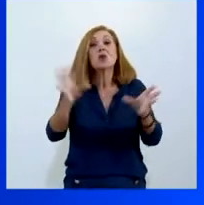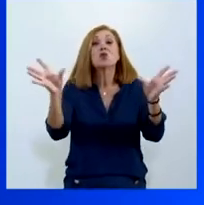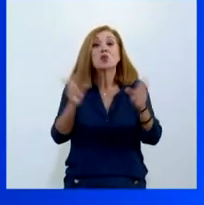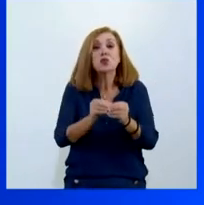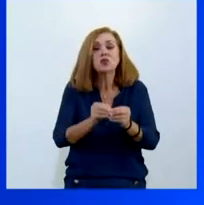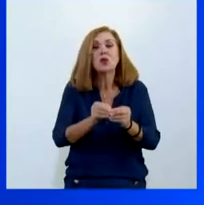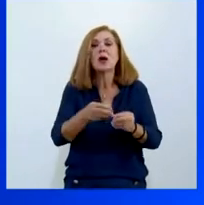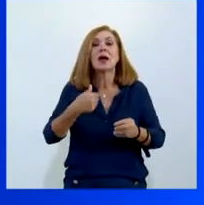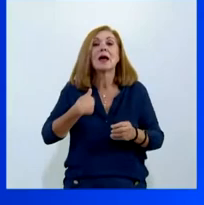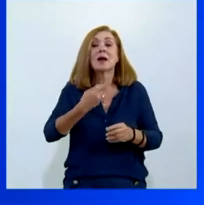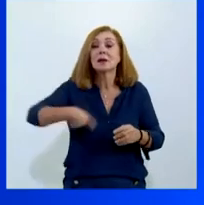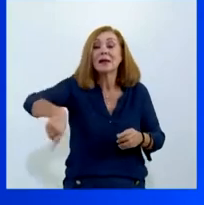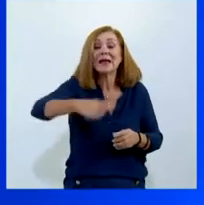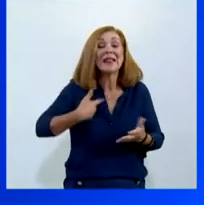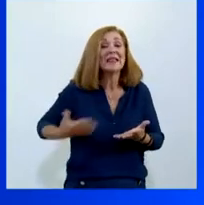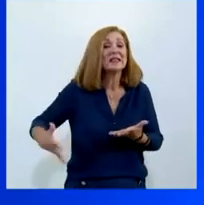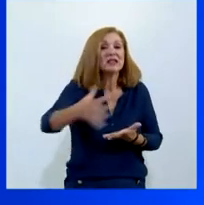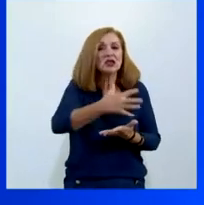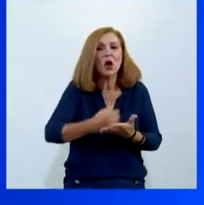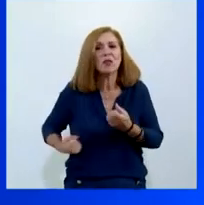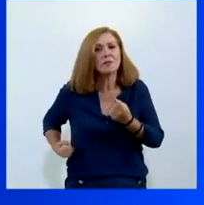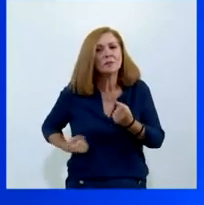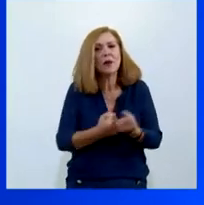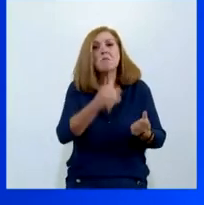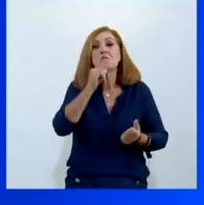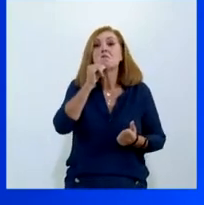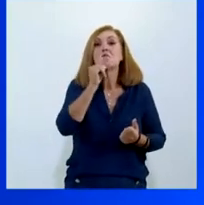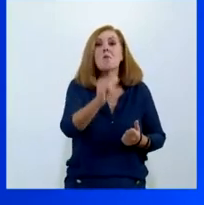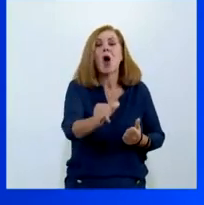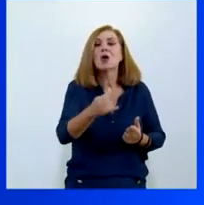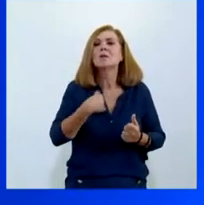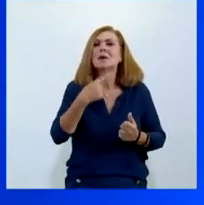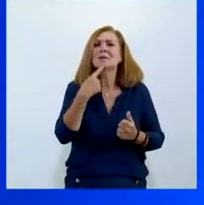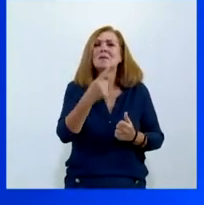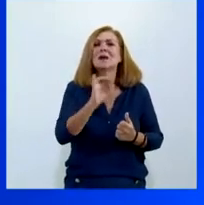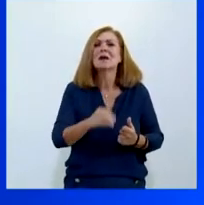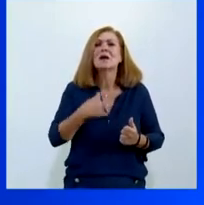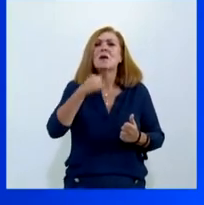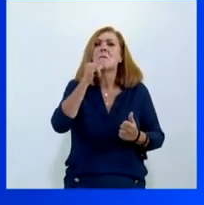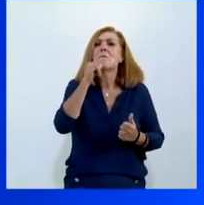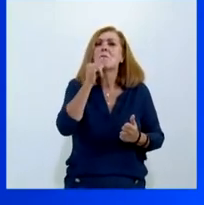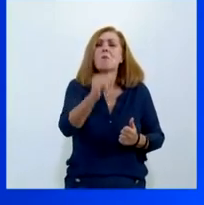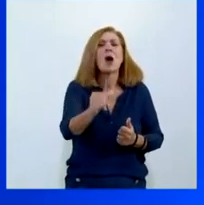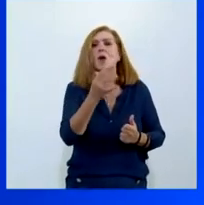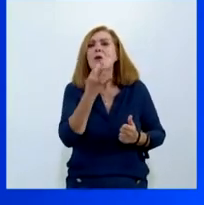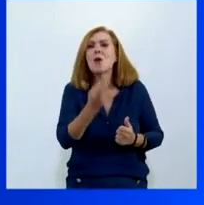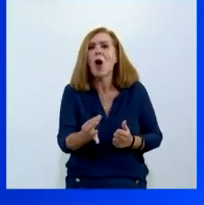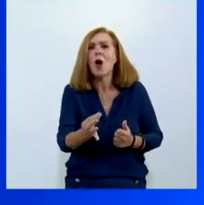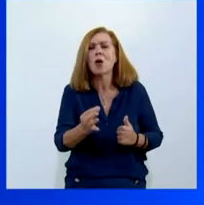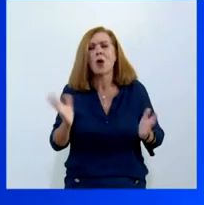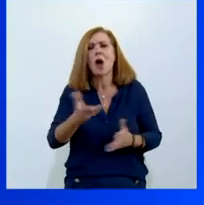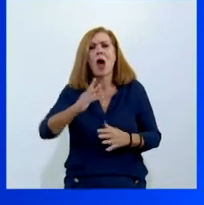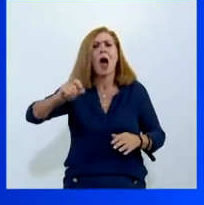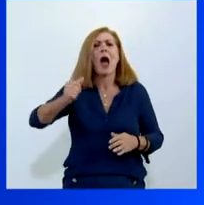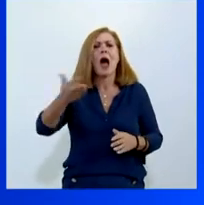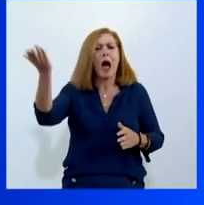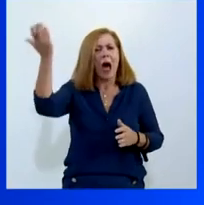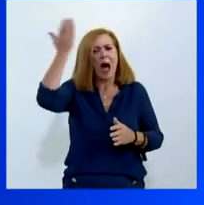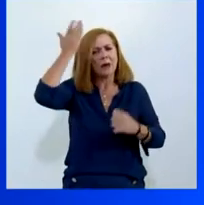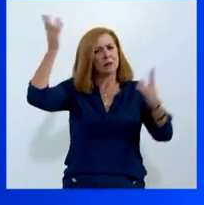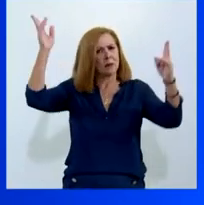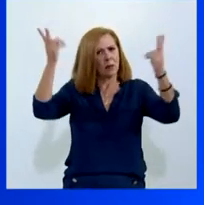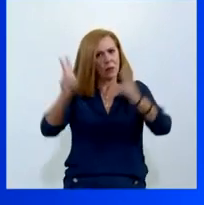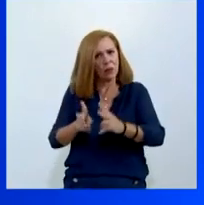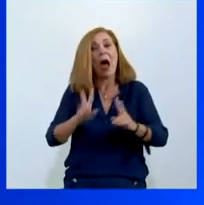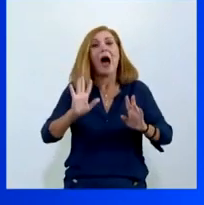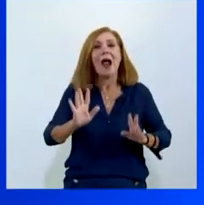μόνιμη στήριξη του διαθέσιμου εισοδήματος. Και γιατί επιμένω τόσο στο μόνιμη, διότι κάποια στιγμή η ακρίβεια θα αποκλιμακωθεί. Αλλά η αύξηση των